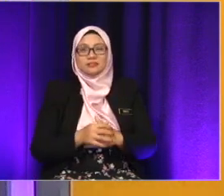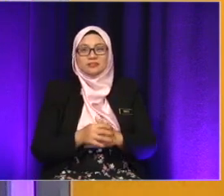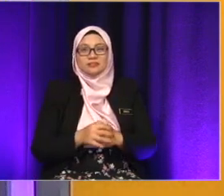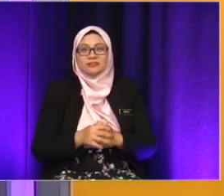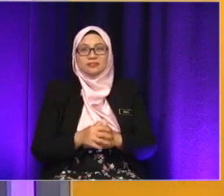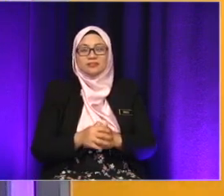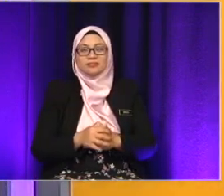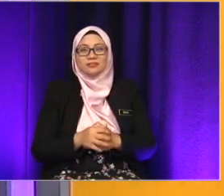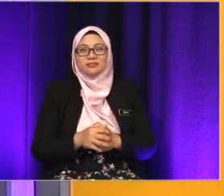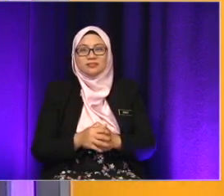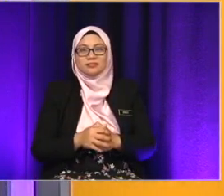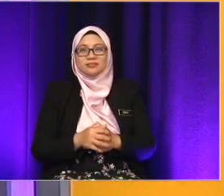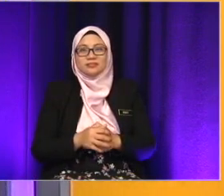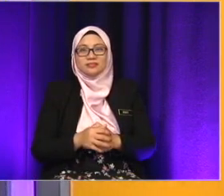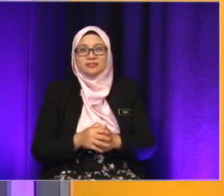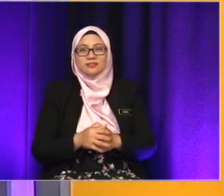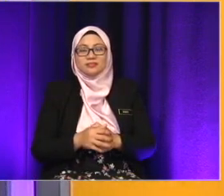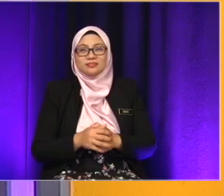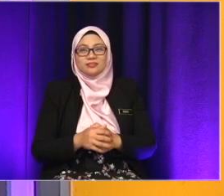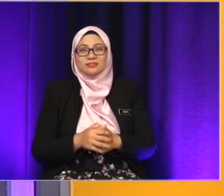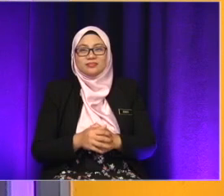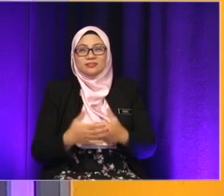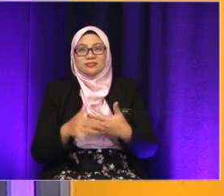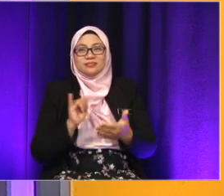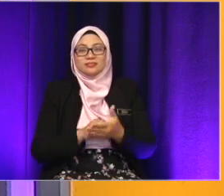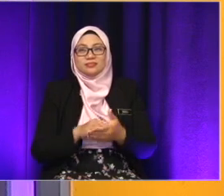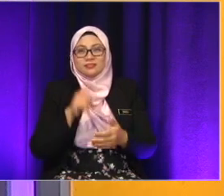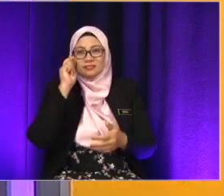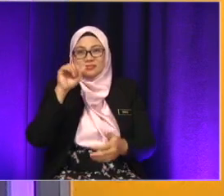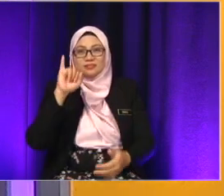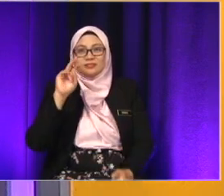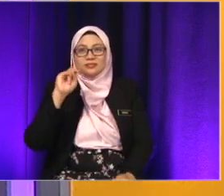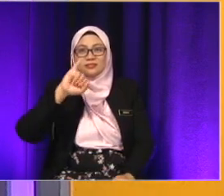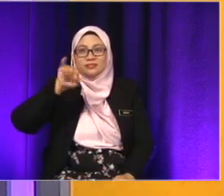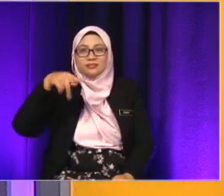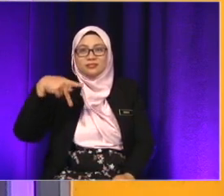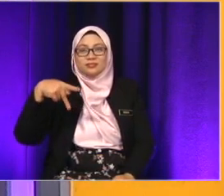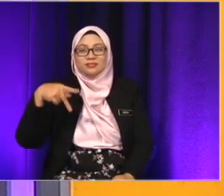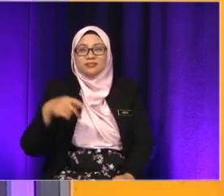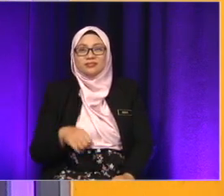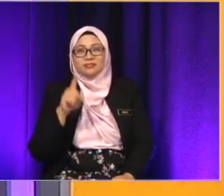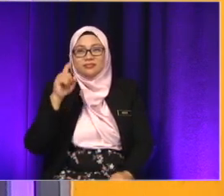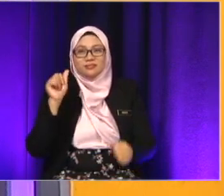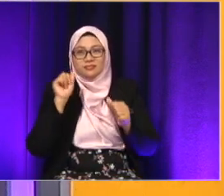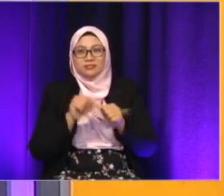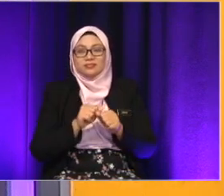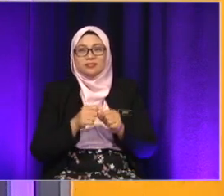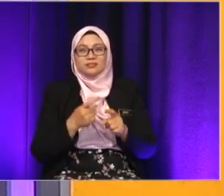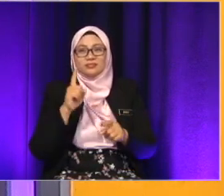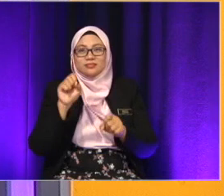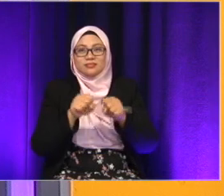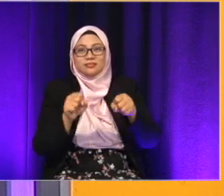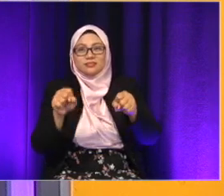Kemudian kemudian kita tengok injak sahala ni semua ada tadi yang cikgu dah bagi penerangan kan. Jadi ini adalah satu sistem dia daripada bawah sampai naik